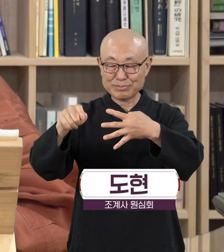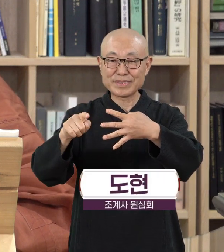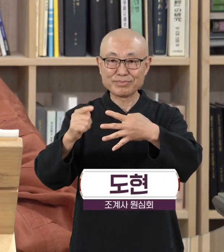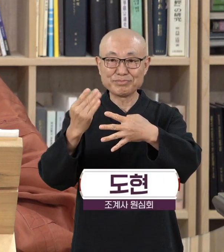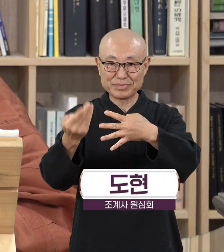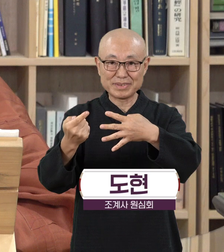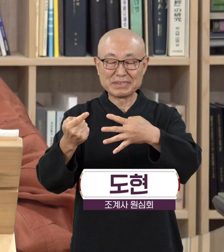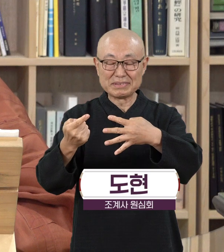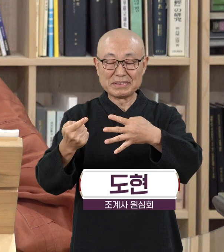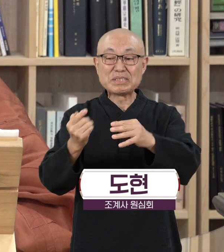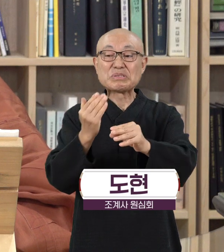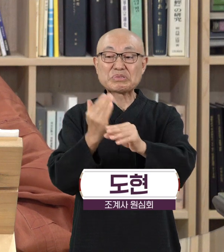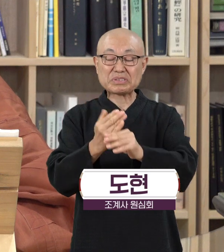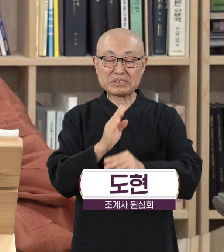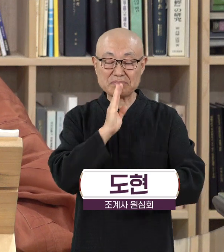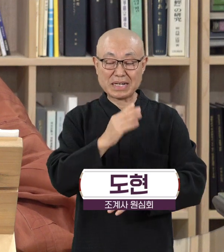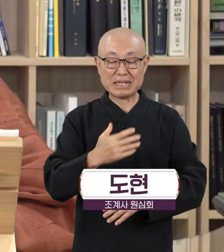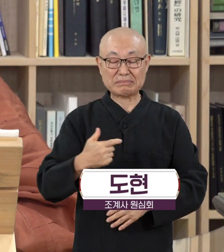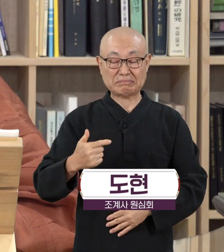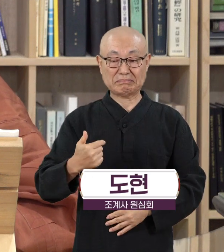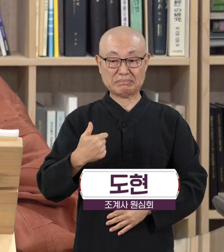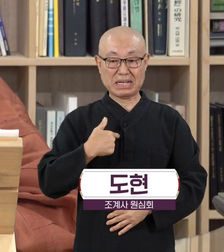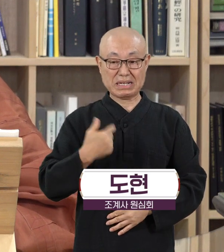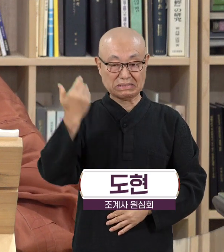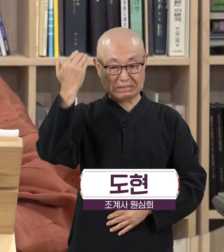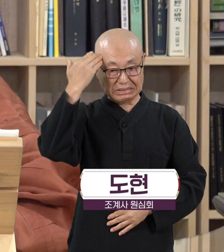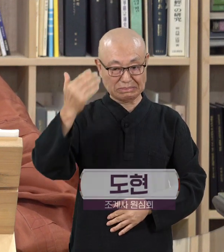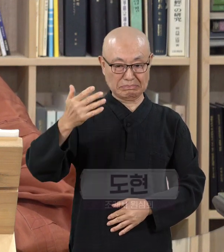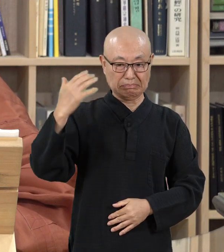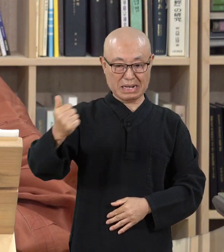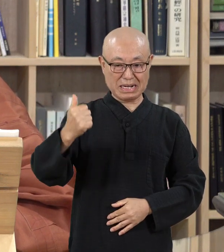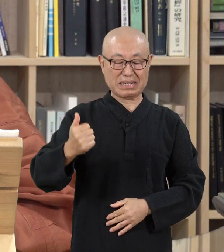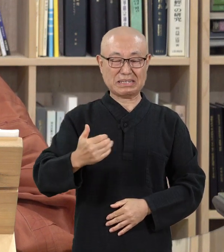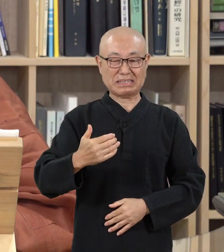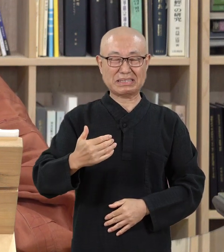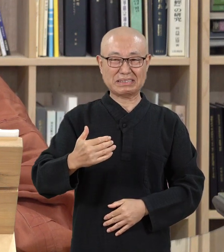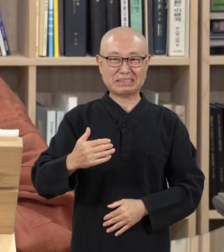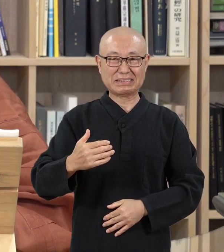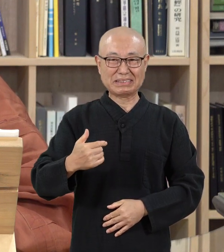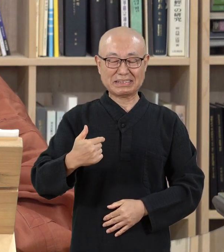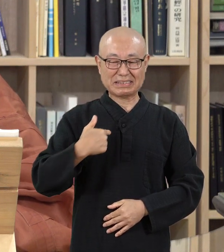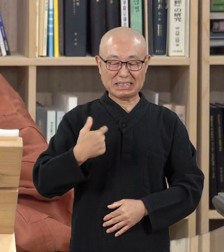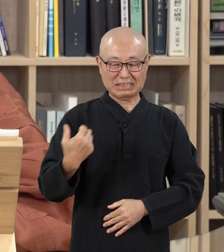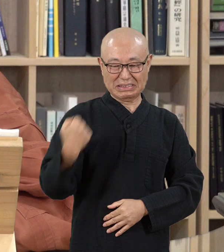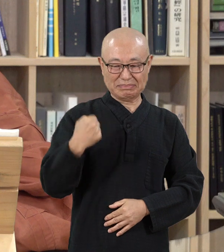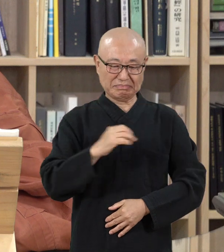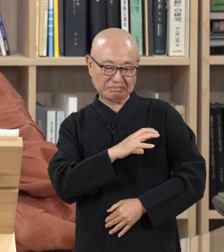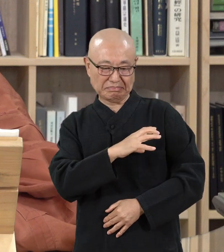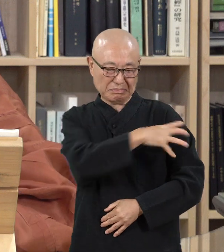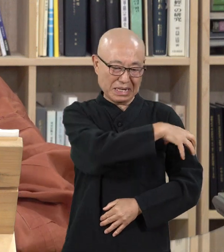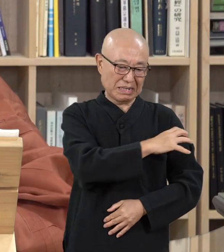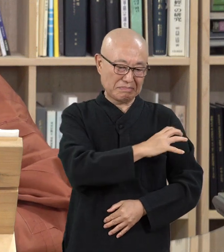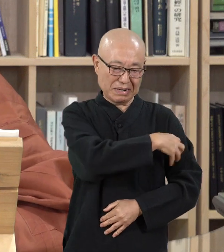굉장히 자만에 빠져 있고 최고의 그 계급이고, 또